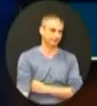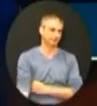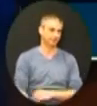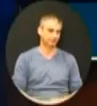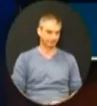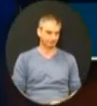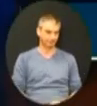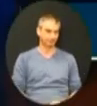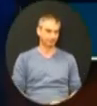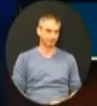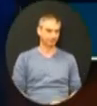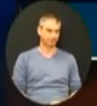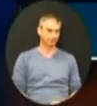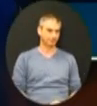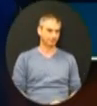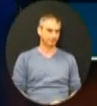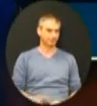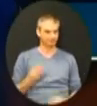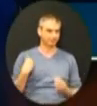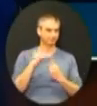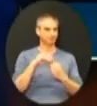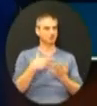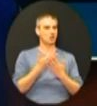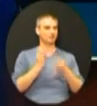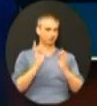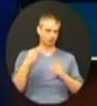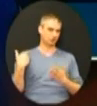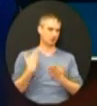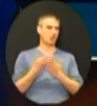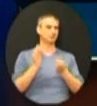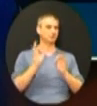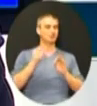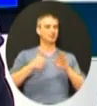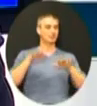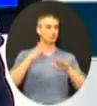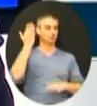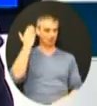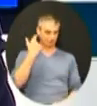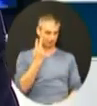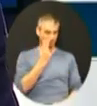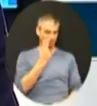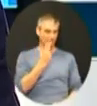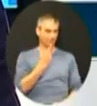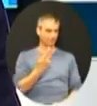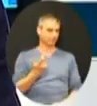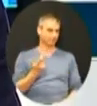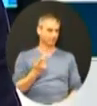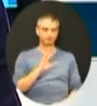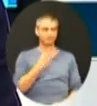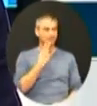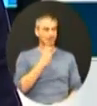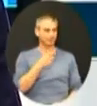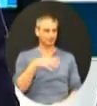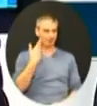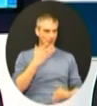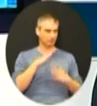בוא נכניס את נכניס לדיון גם את היועץ המשפטי יש לנו פה יועץ משפטי של משרד ראש הממשלה לשעבר כמובן א מה עדיף